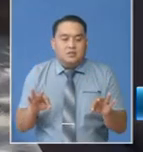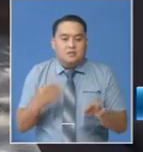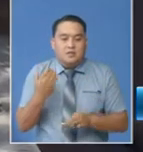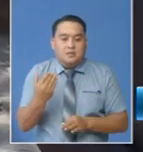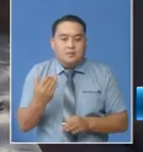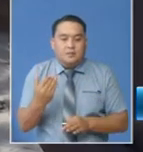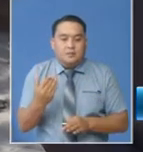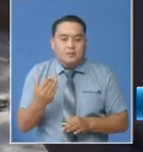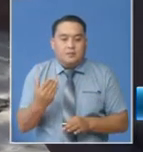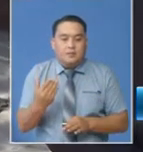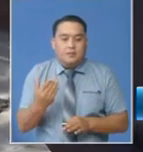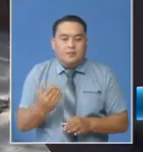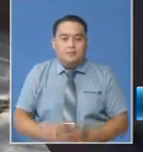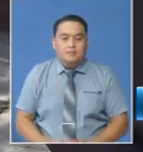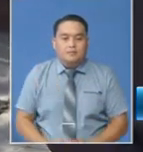суверенитета.